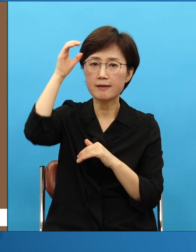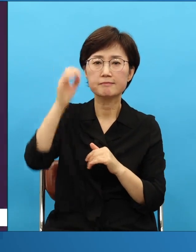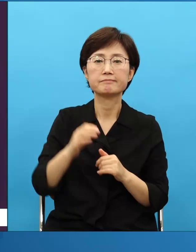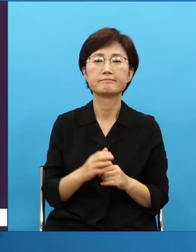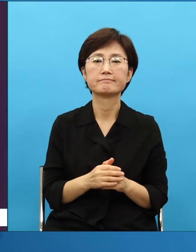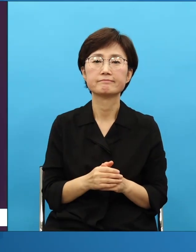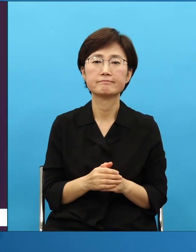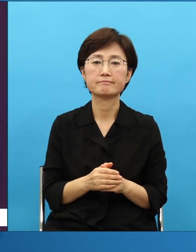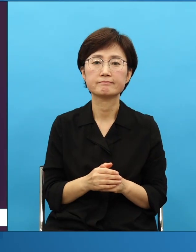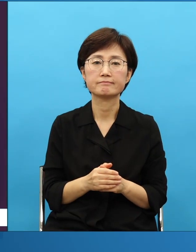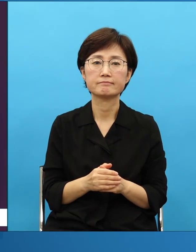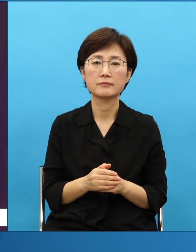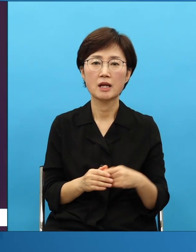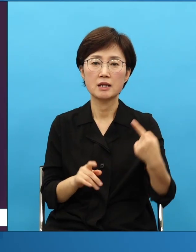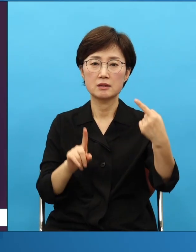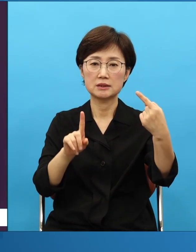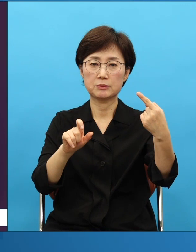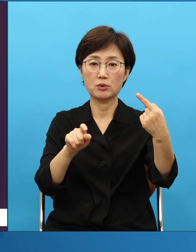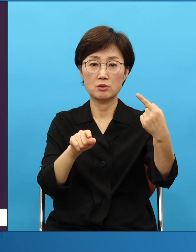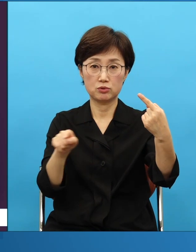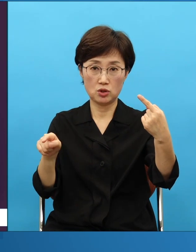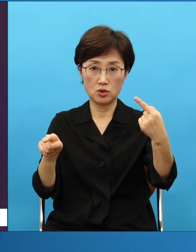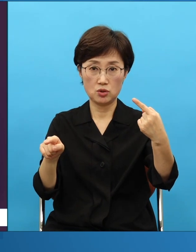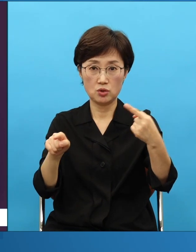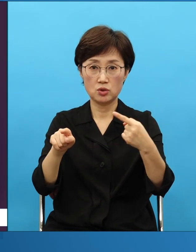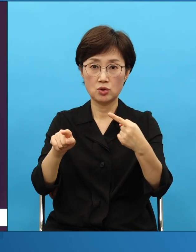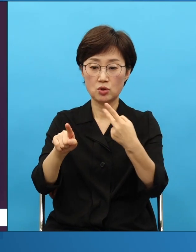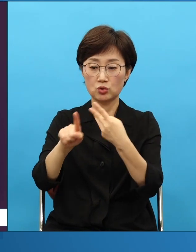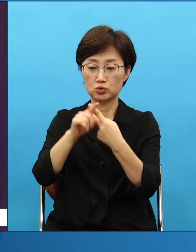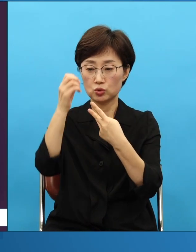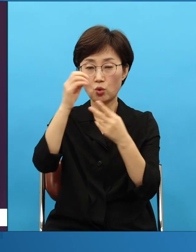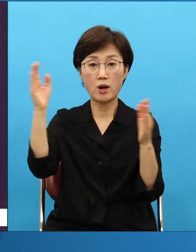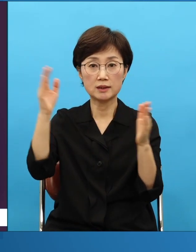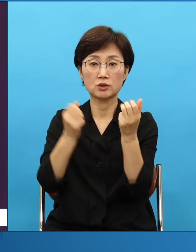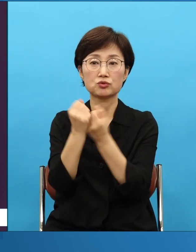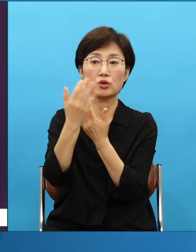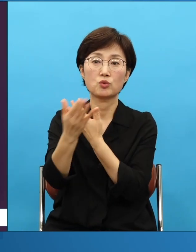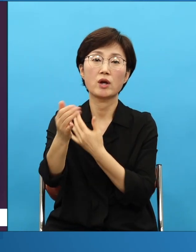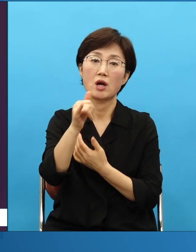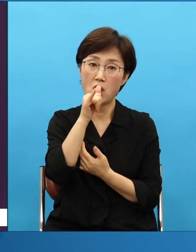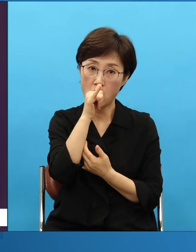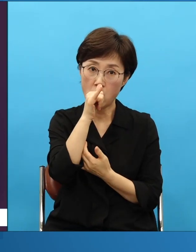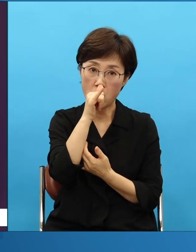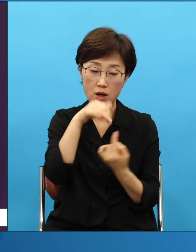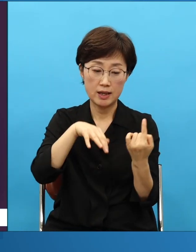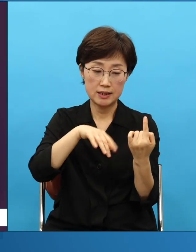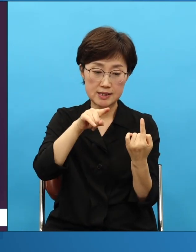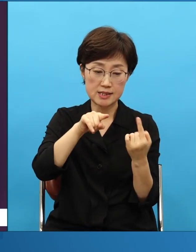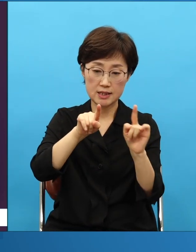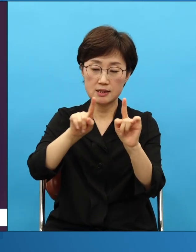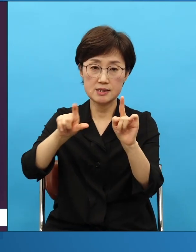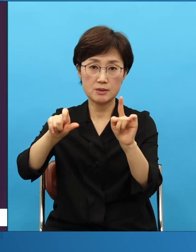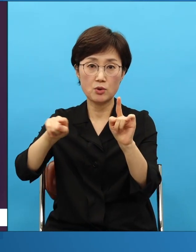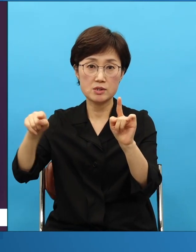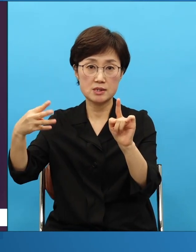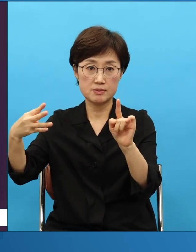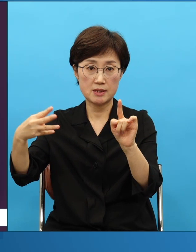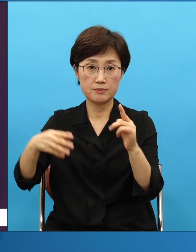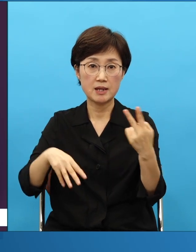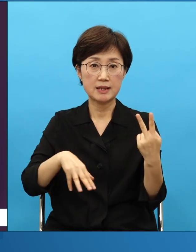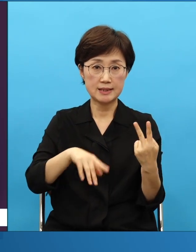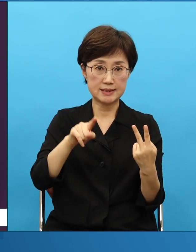기대돼. 15일부턴 세계 청소년 수련회가 시작돼. 1차는 15일부터 3일간,